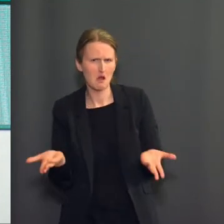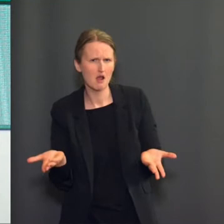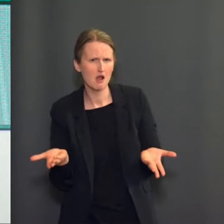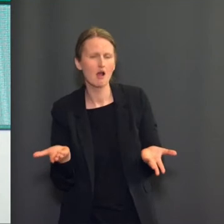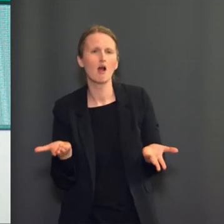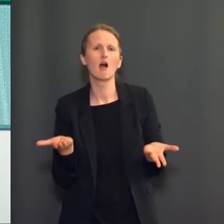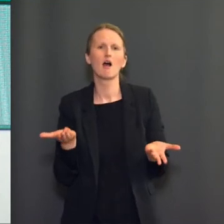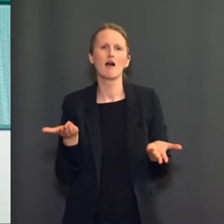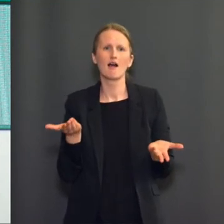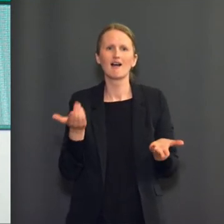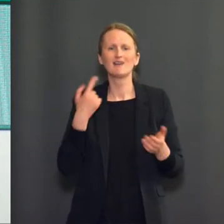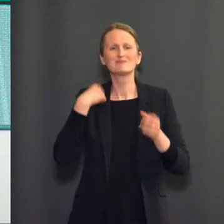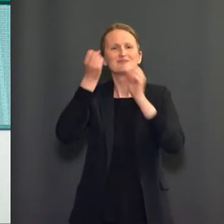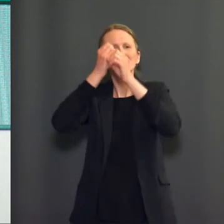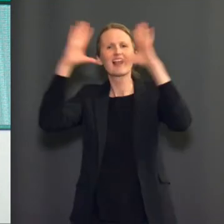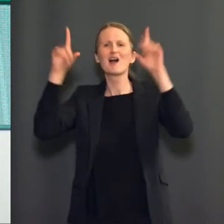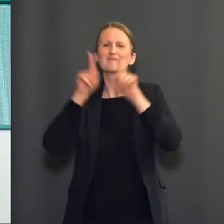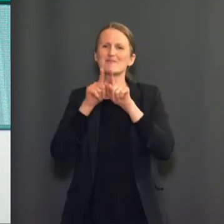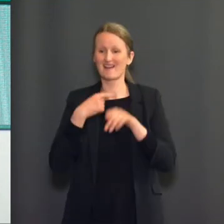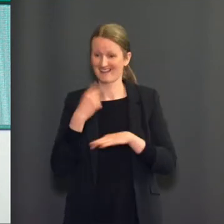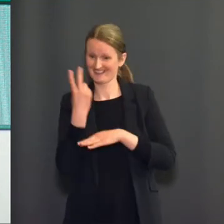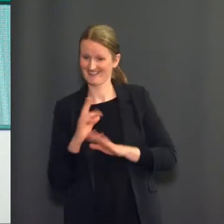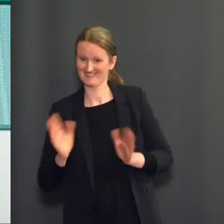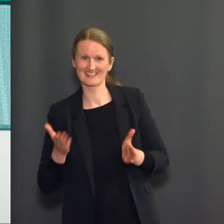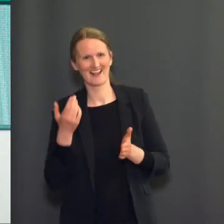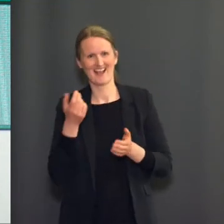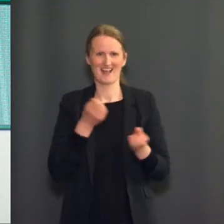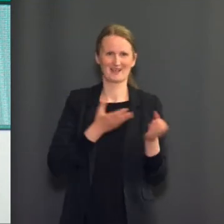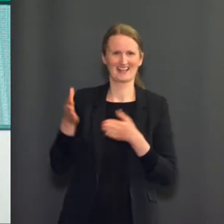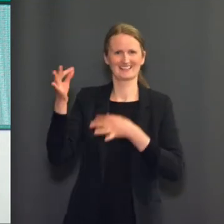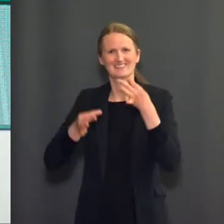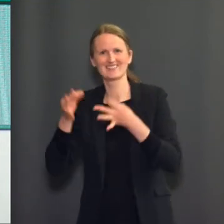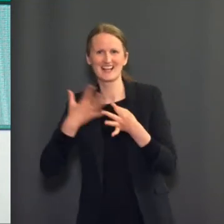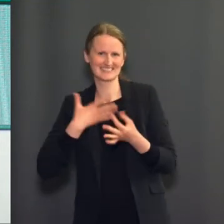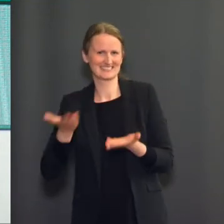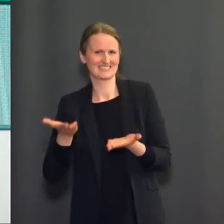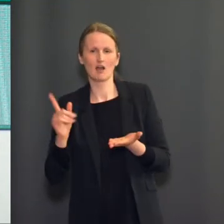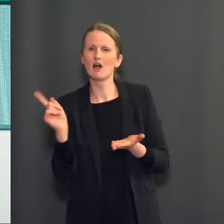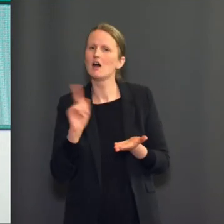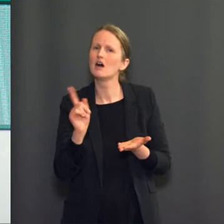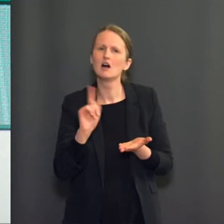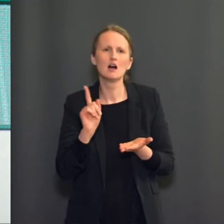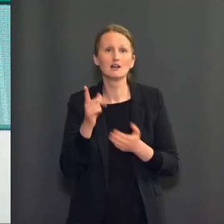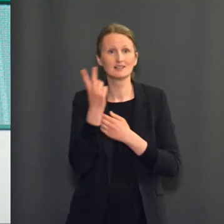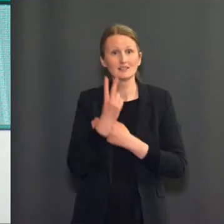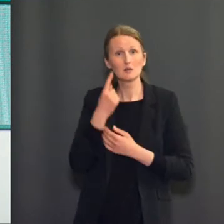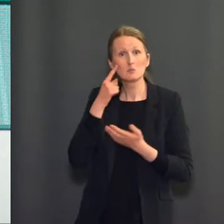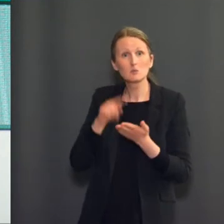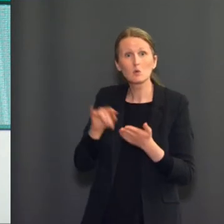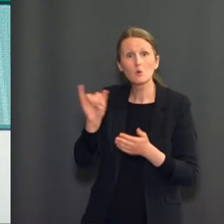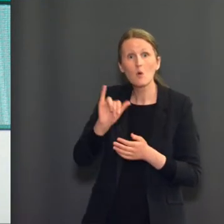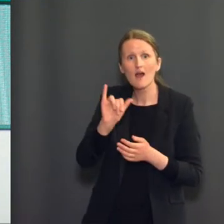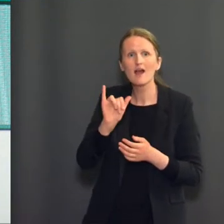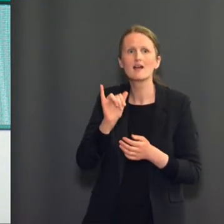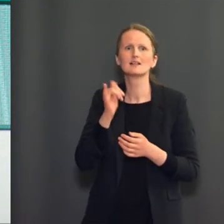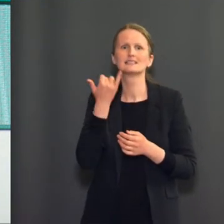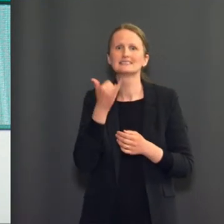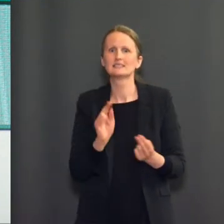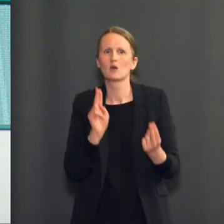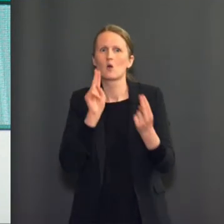Peut-être avez-vous un rendez-vous avec votre contact proche et vous voulez savoir si vous pouvez vous rencontrer en toute